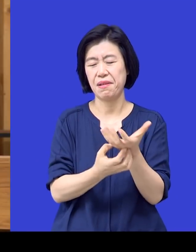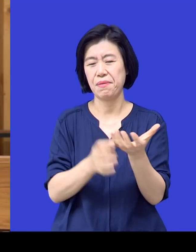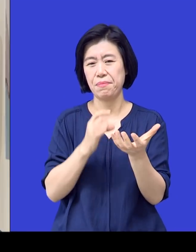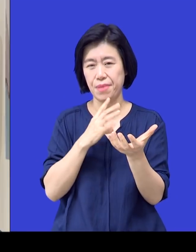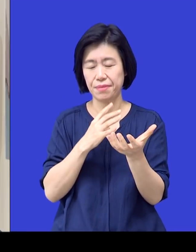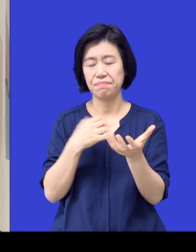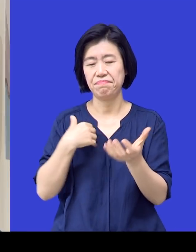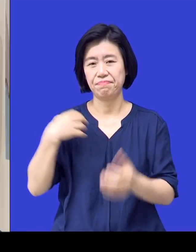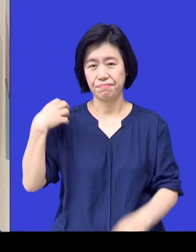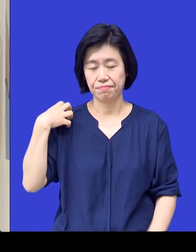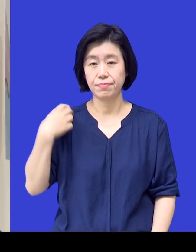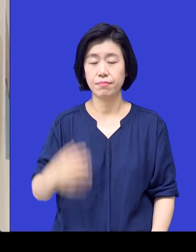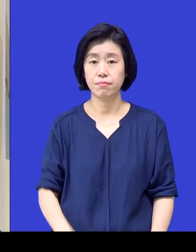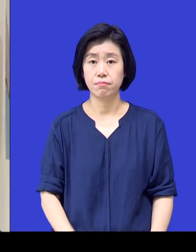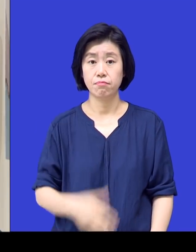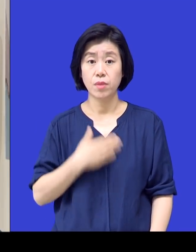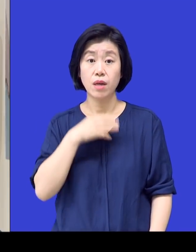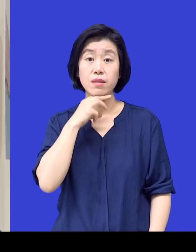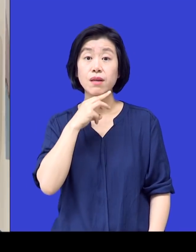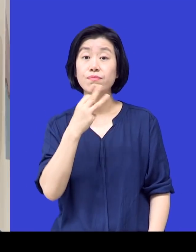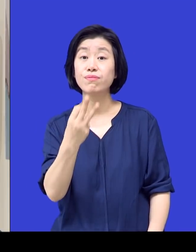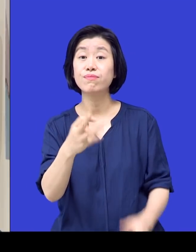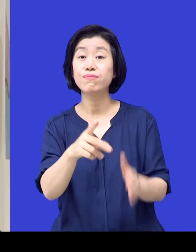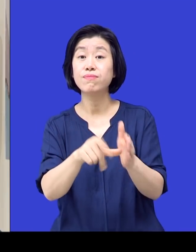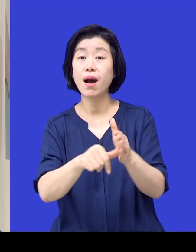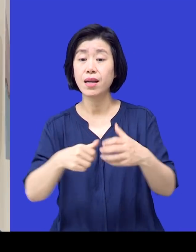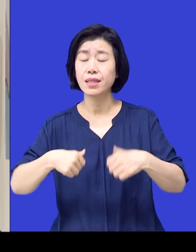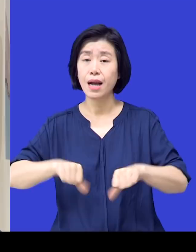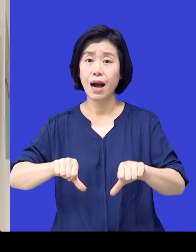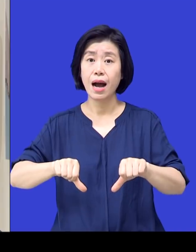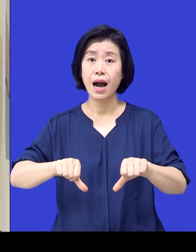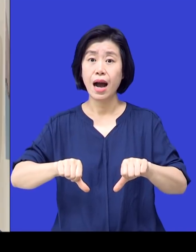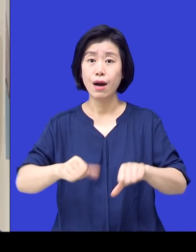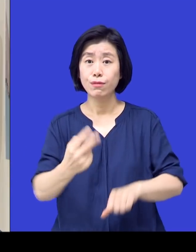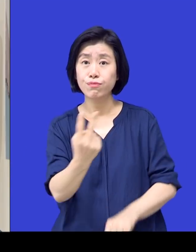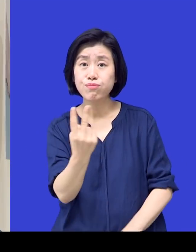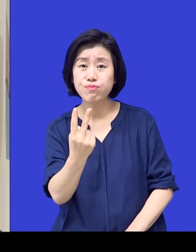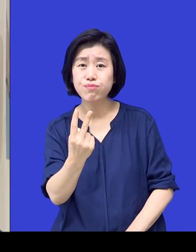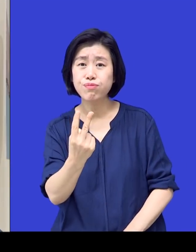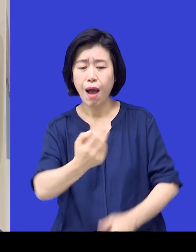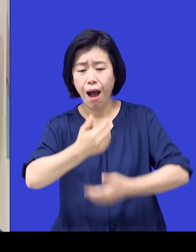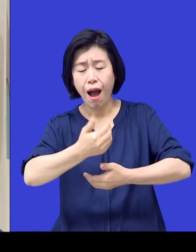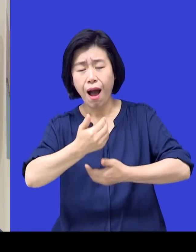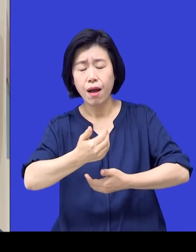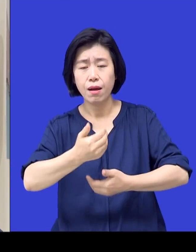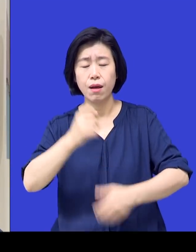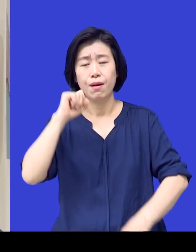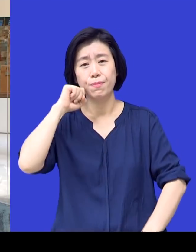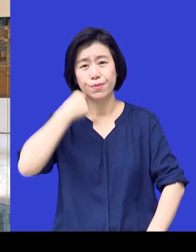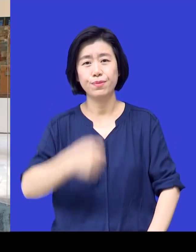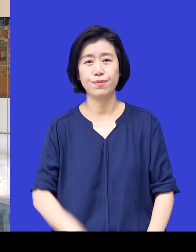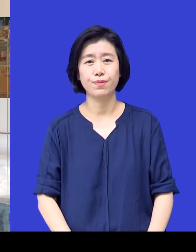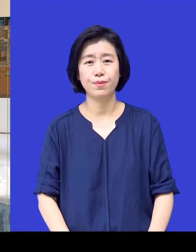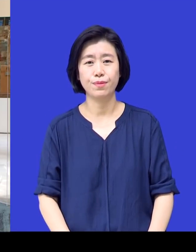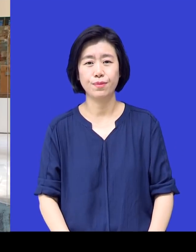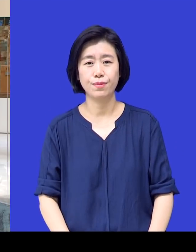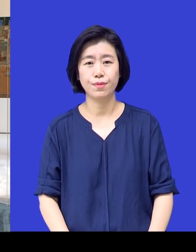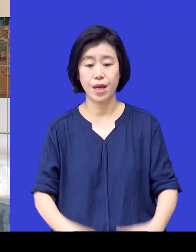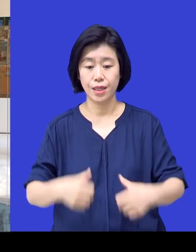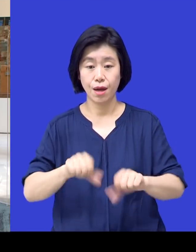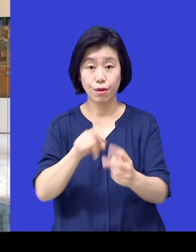그래서 13살 때 예. 쌍둥이였는데 굉장히 쉽지 않았어요. 왜냐하면 예. 쌍둥이가 그렇지. 성격이 달라가지고 한